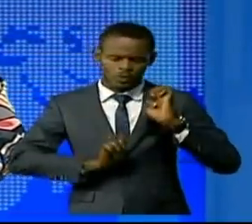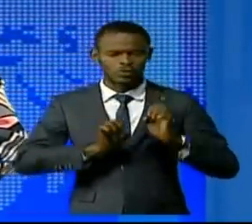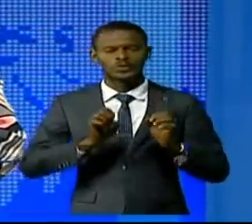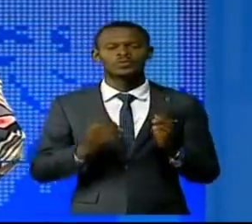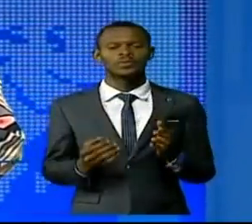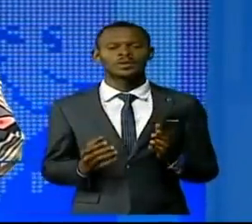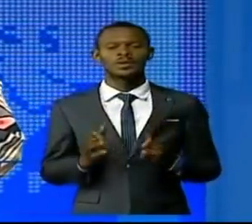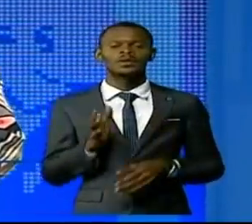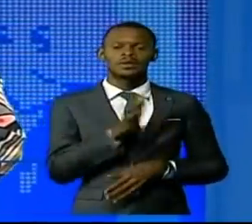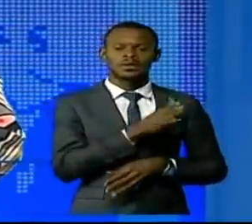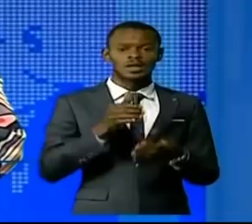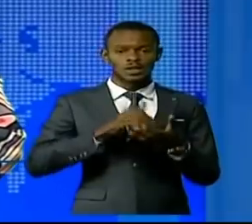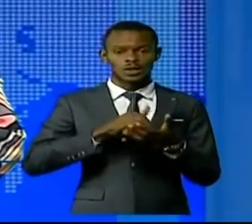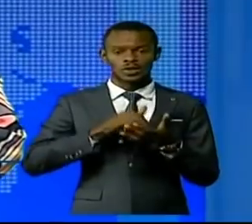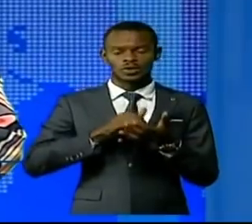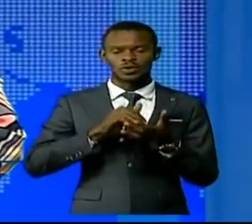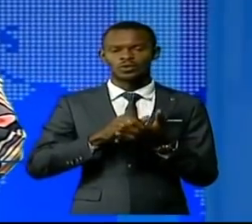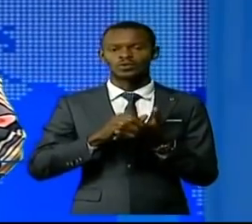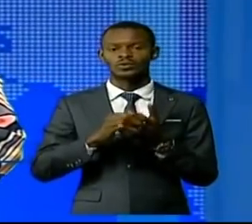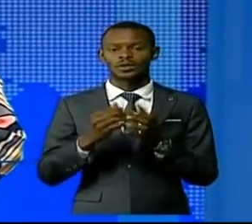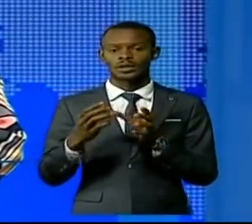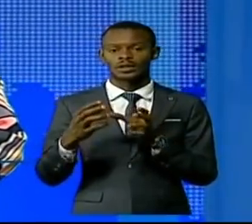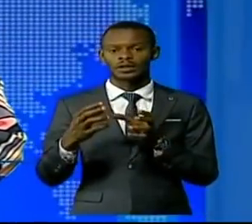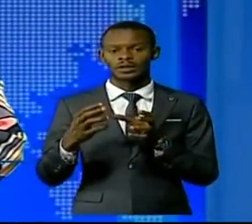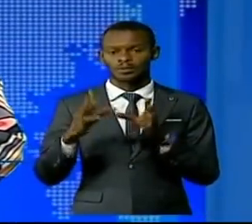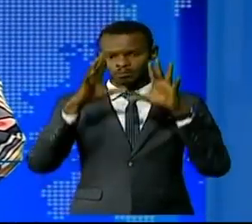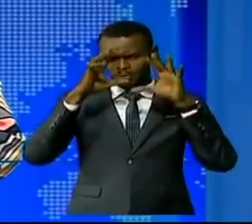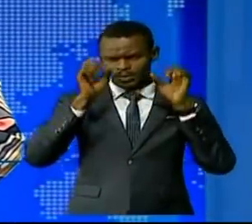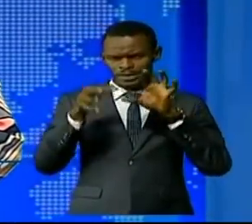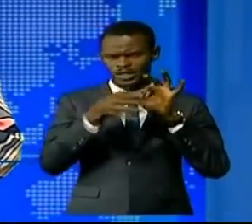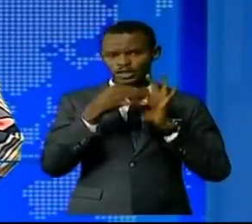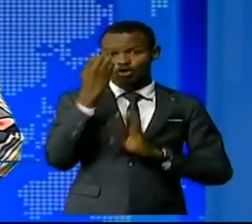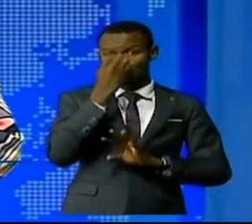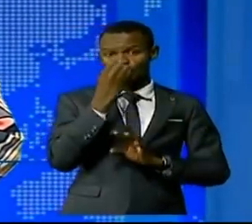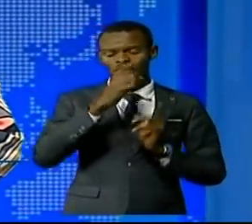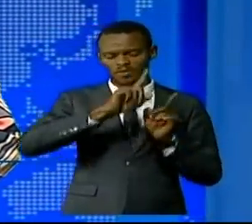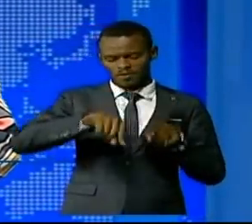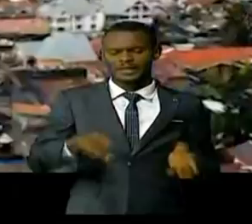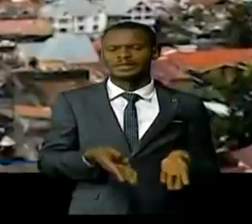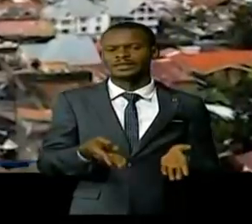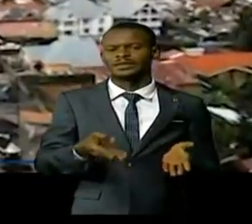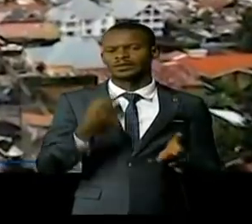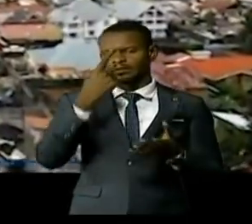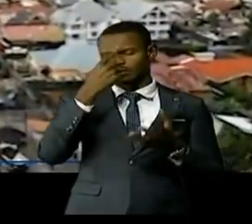qui va se tenir demain ici à Kinshasa. Un reportage de Patito Ndongo.